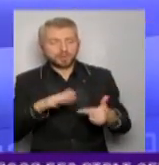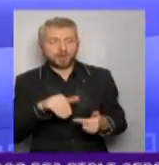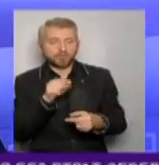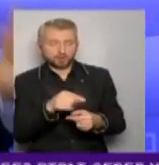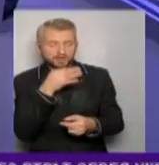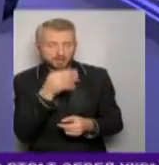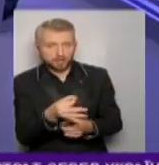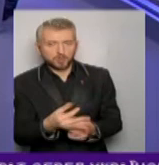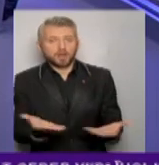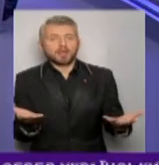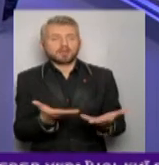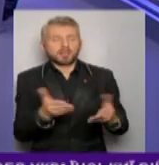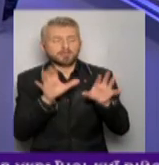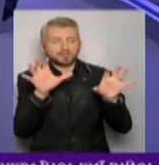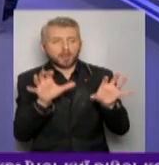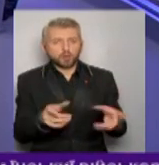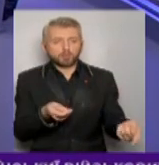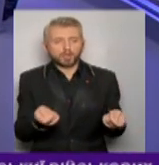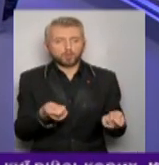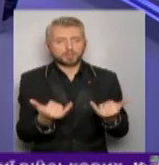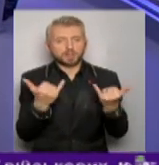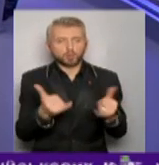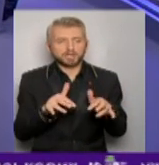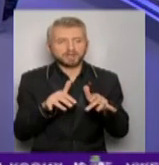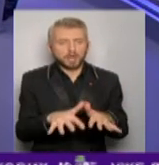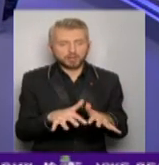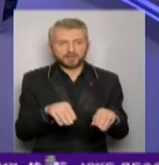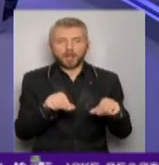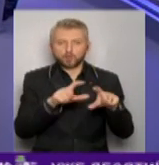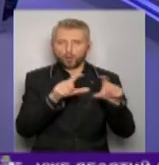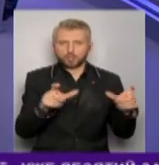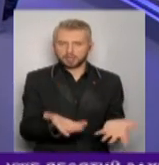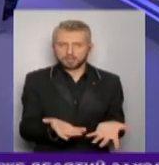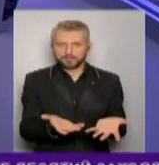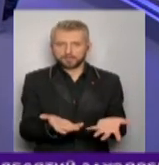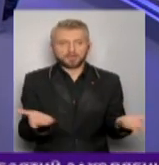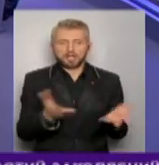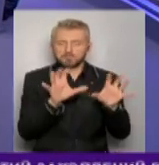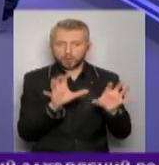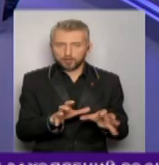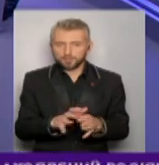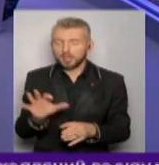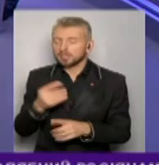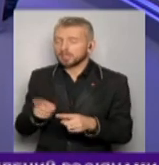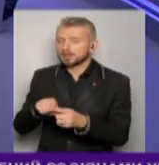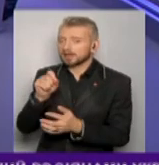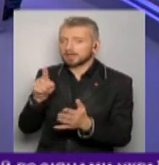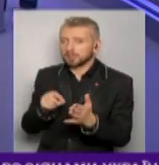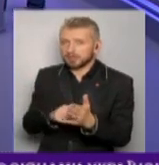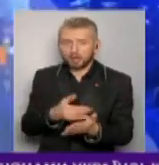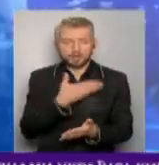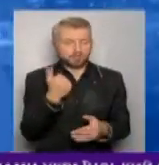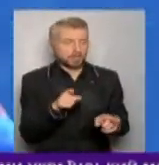вам скажуть, яким законом регулюється сьогодні діяльність агрохолдингів? Яким законом? Заразом і на це запитання, не запитання нема